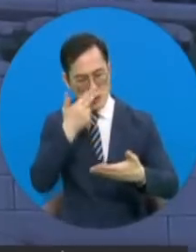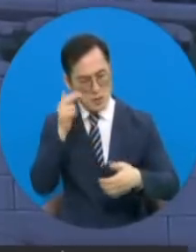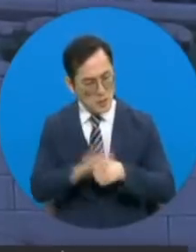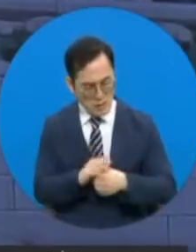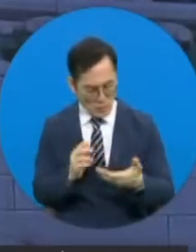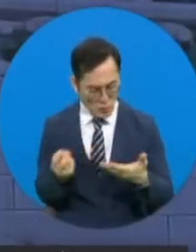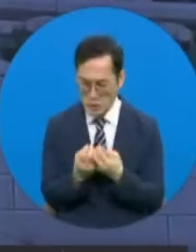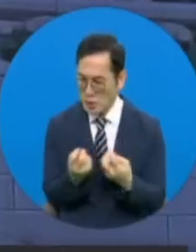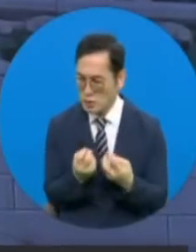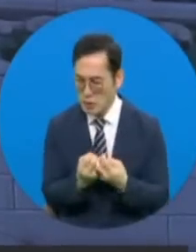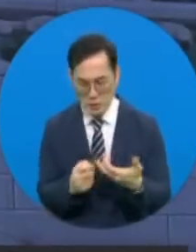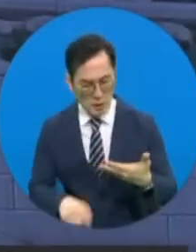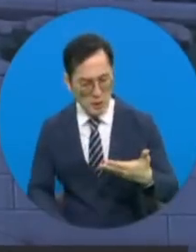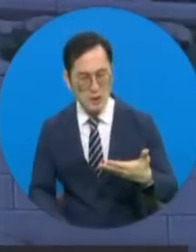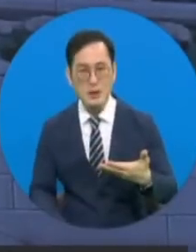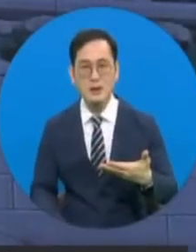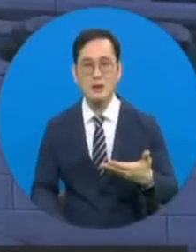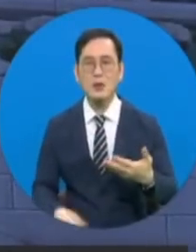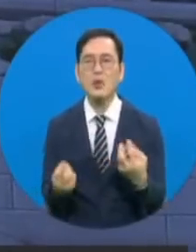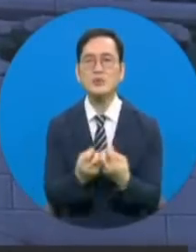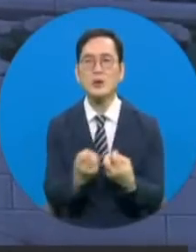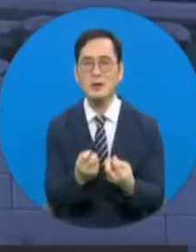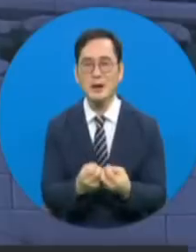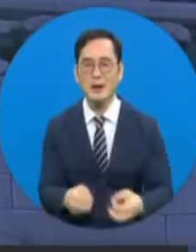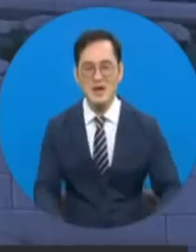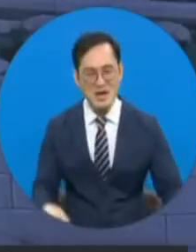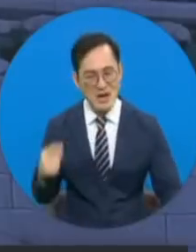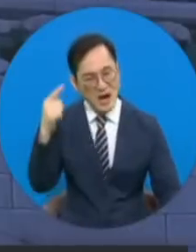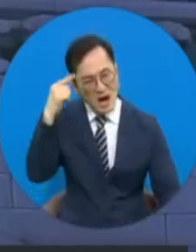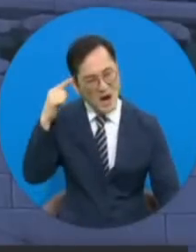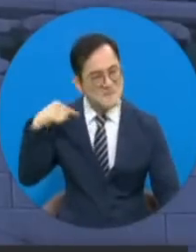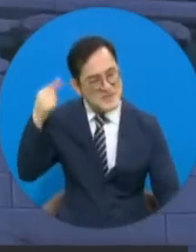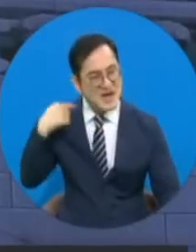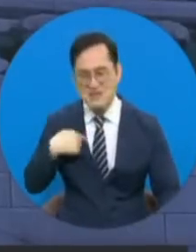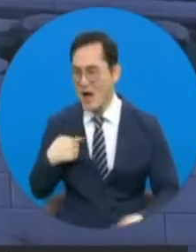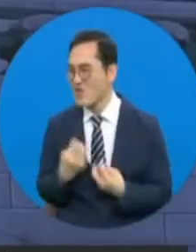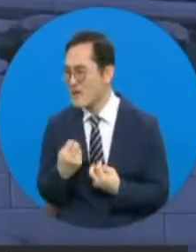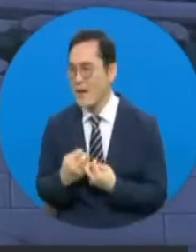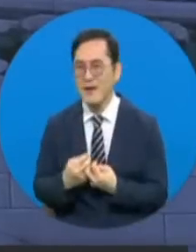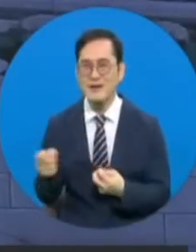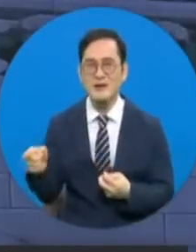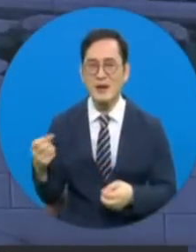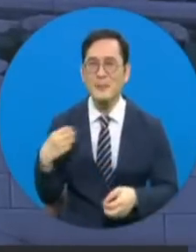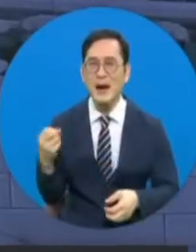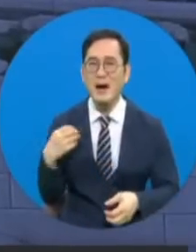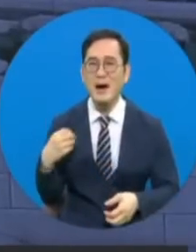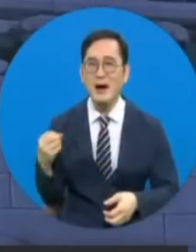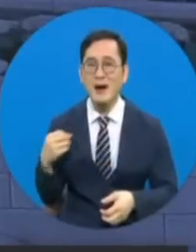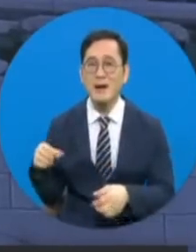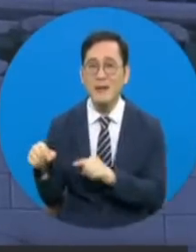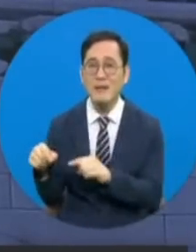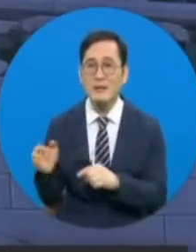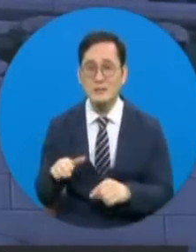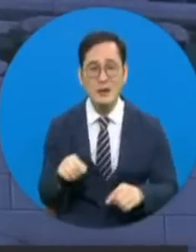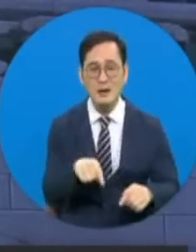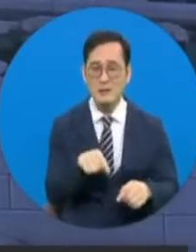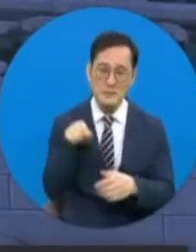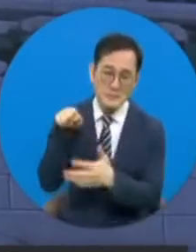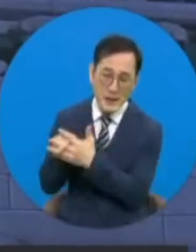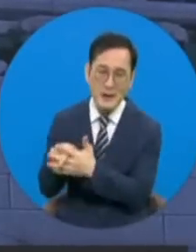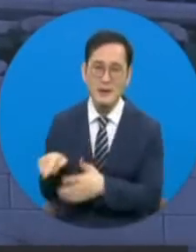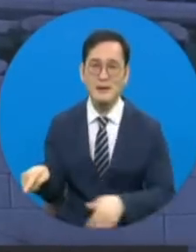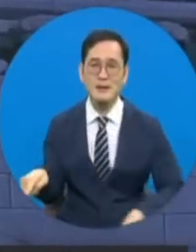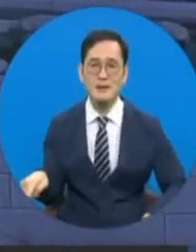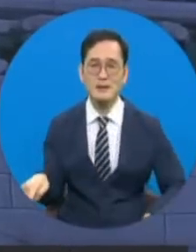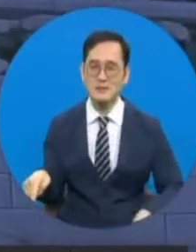답변을 했습니다 안 했을 것 같다라는 추측성 발언인데 과연 재판부는 어떻게 볼지가 궁금합니다 검사 출신의